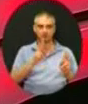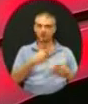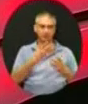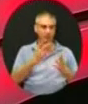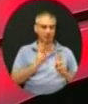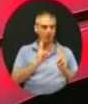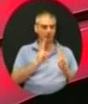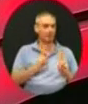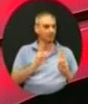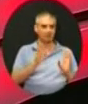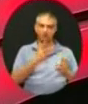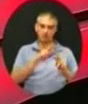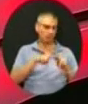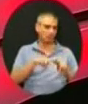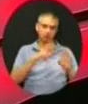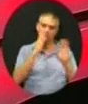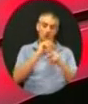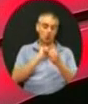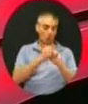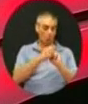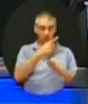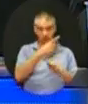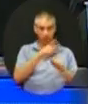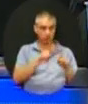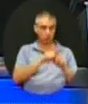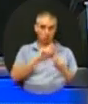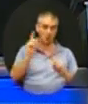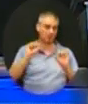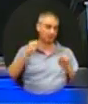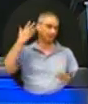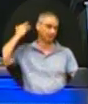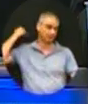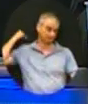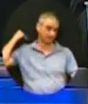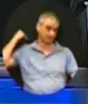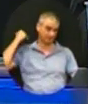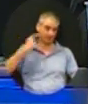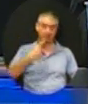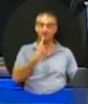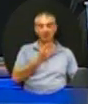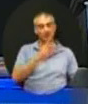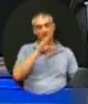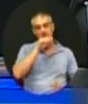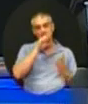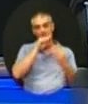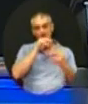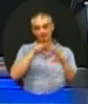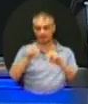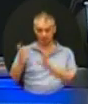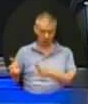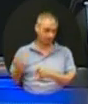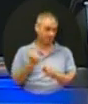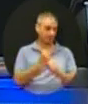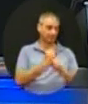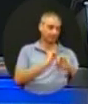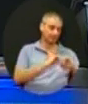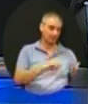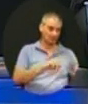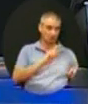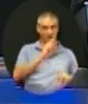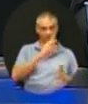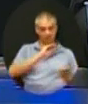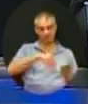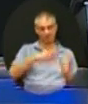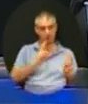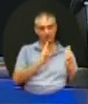הוא אפשר להשיר את זה באוויר או שהוא כמו כל נשיאים שקדמו לו יגיד דיבורים ובחירות לחות מעשים לחוט ועוד פעם